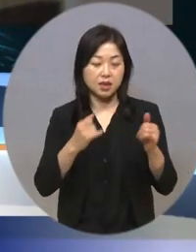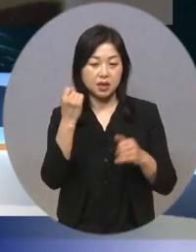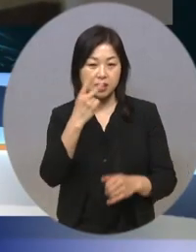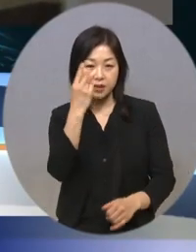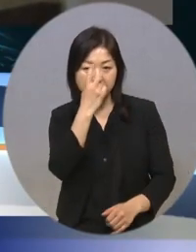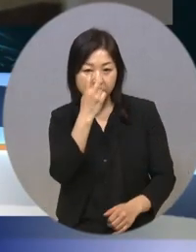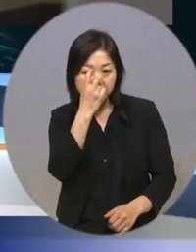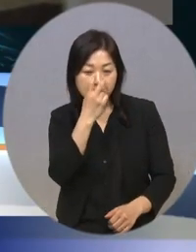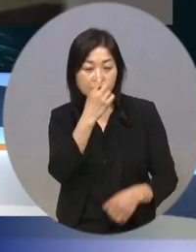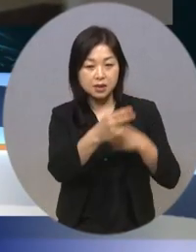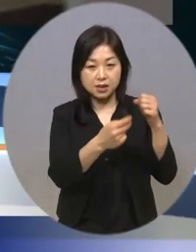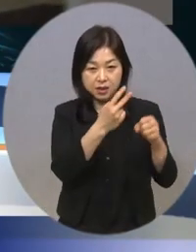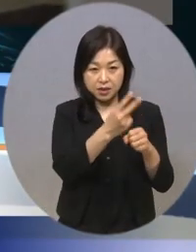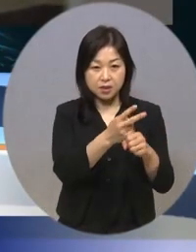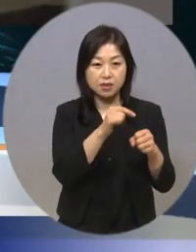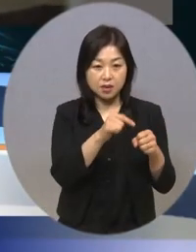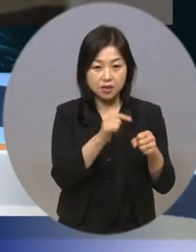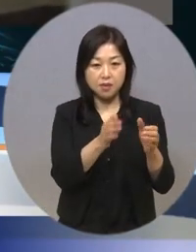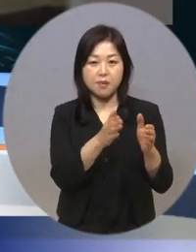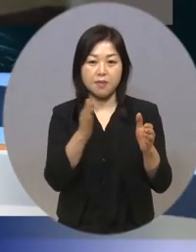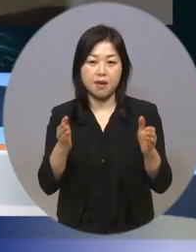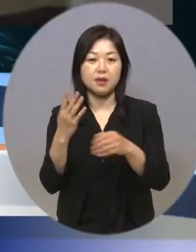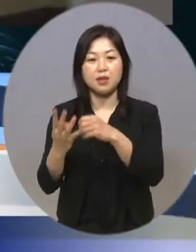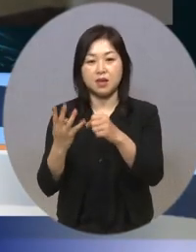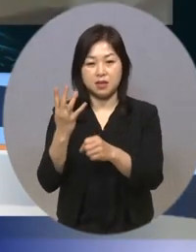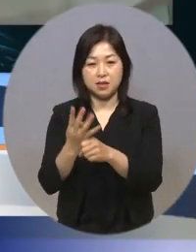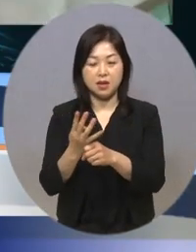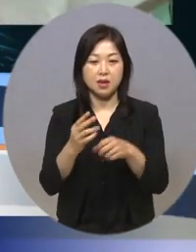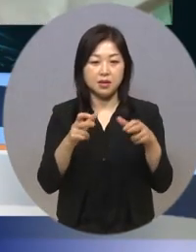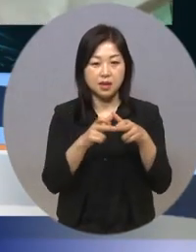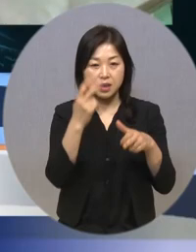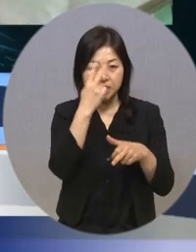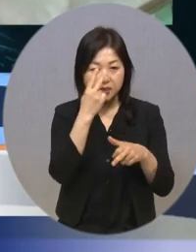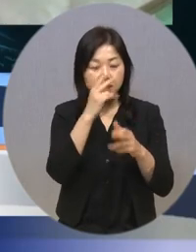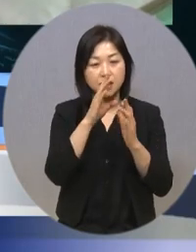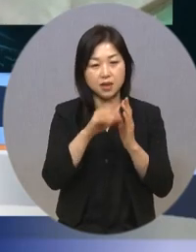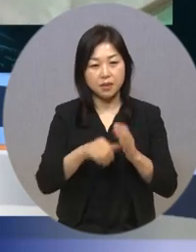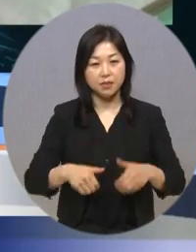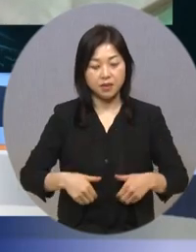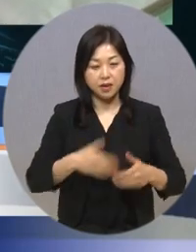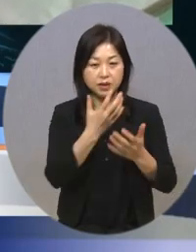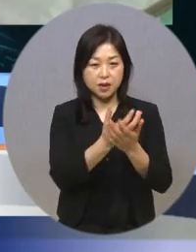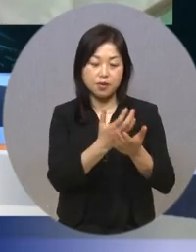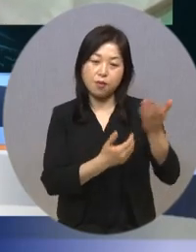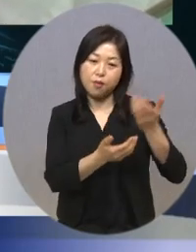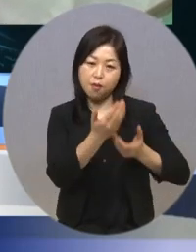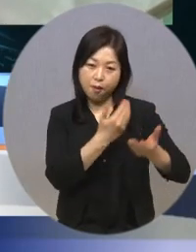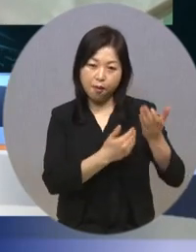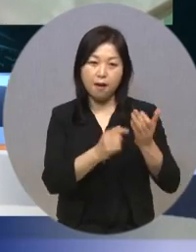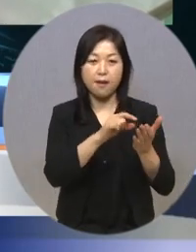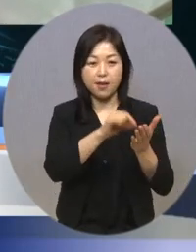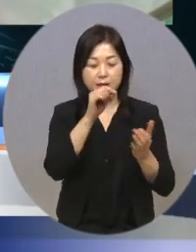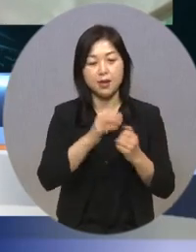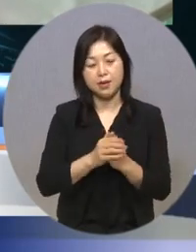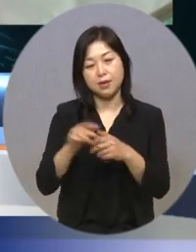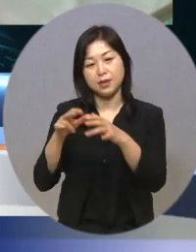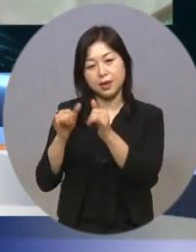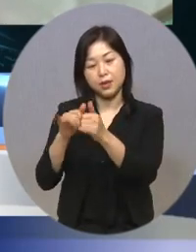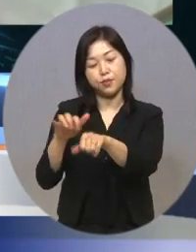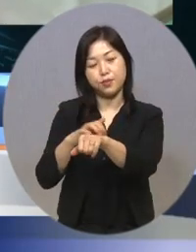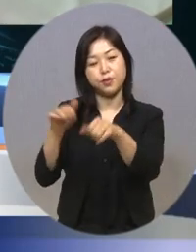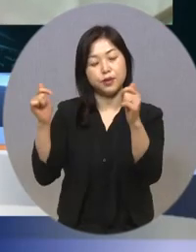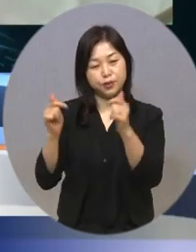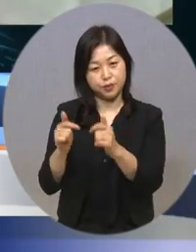주기가 2년에서 4년으로 늘어나고 장애 심사에 필요한 자료 제출이 간소화돼 당사자들의 불편이 크게